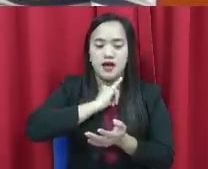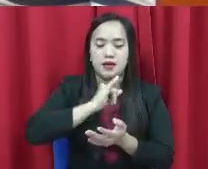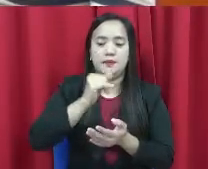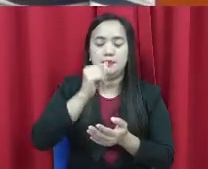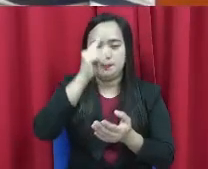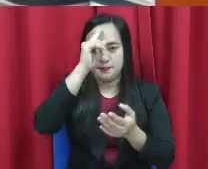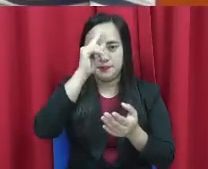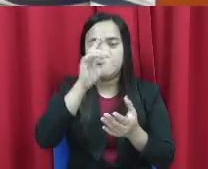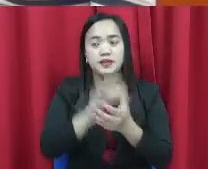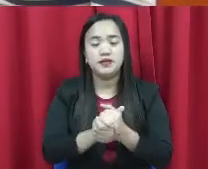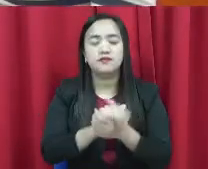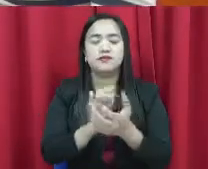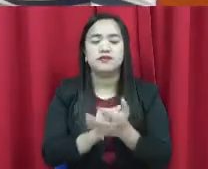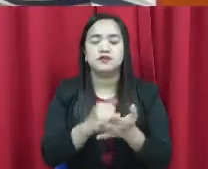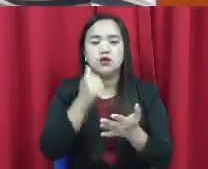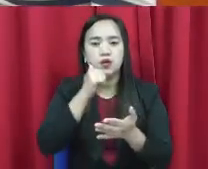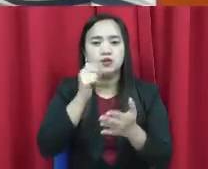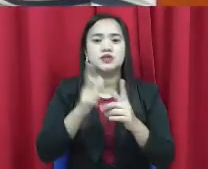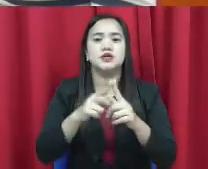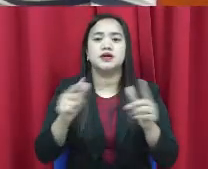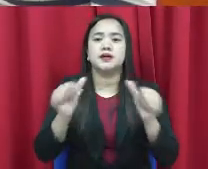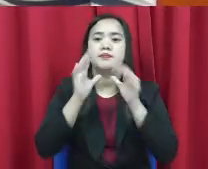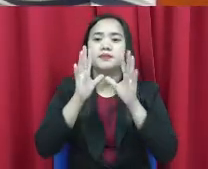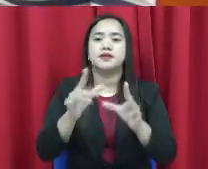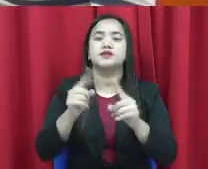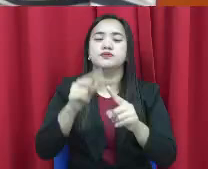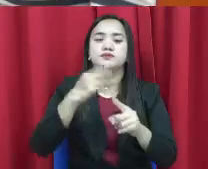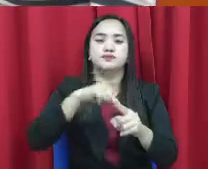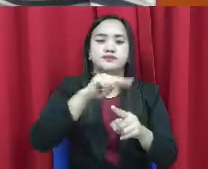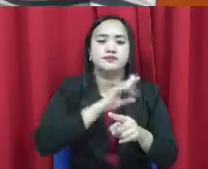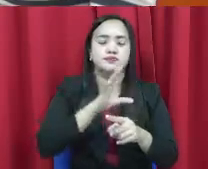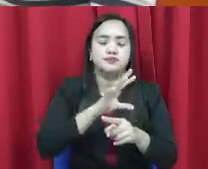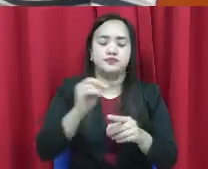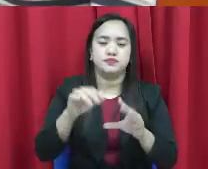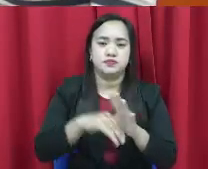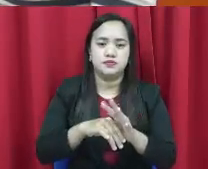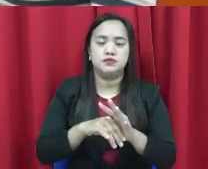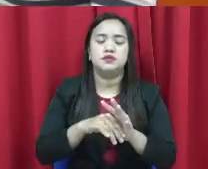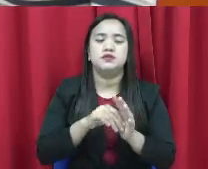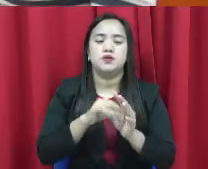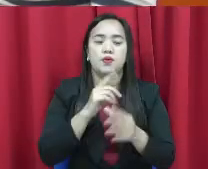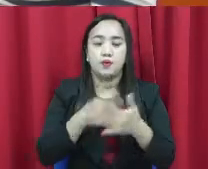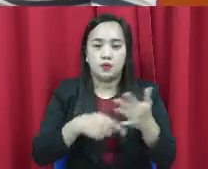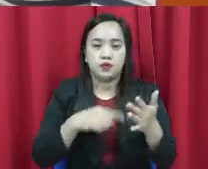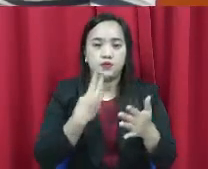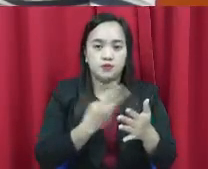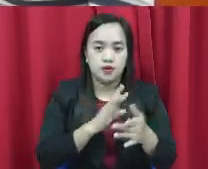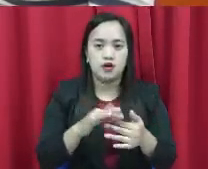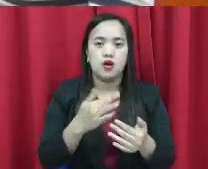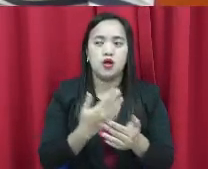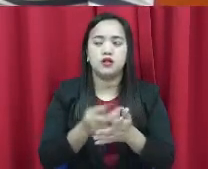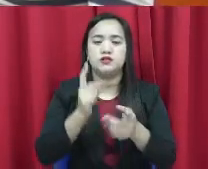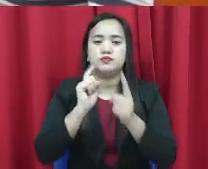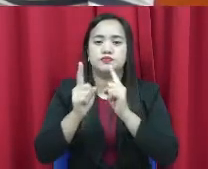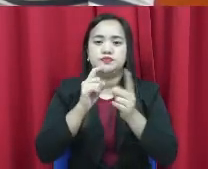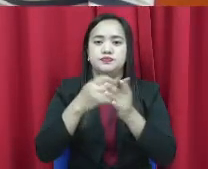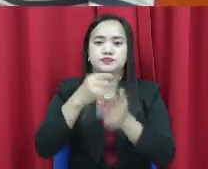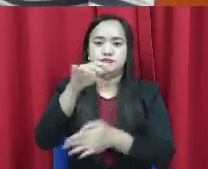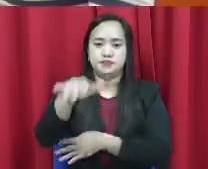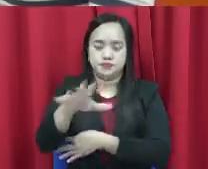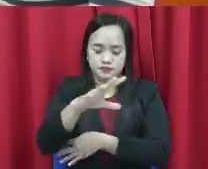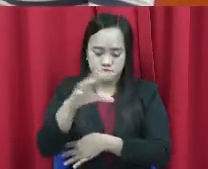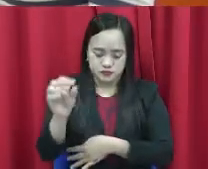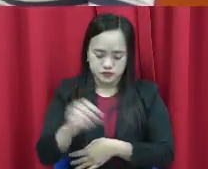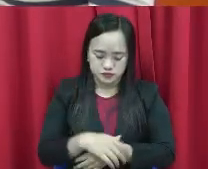na maging pagpapala po sa bawat isa po sa atin ang ating pong ah pag-uusapan sa tanghali po na ito Kaya nga